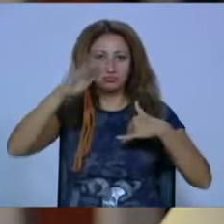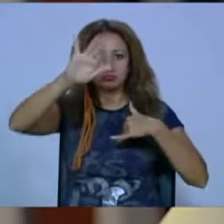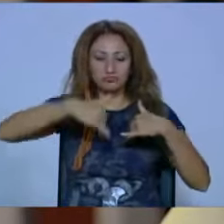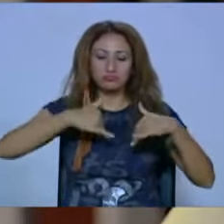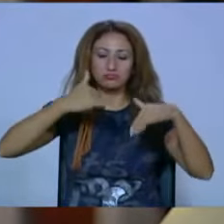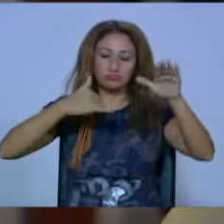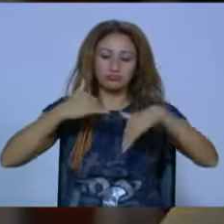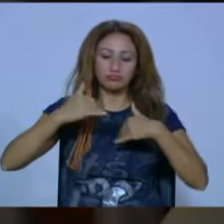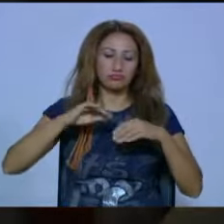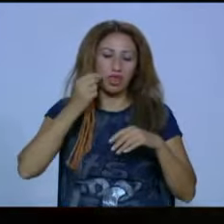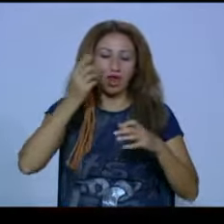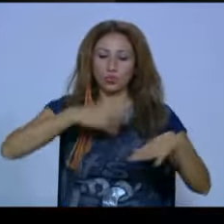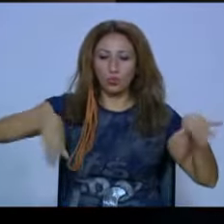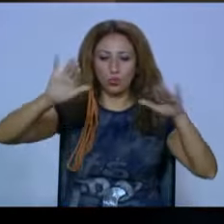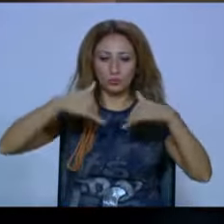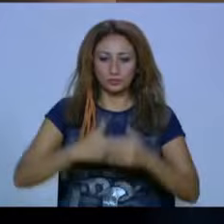النيدي والناس كلها اتجمعت.